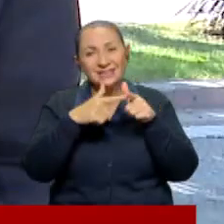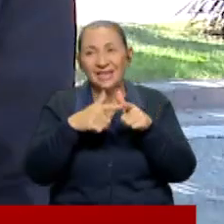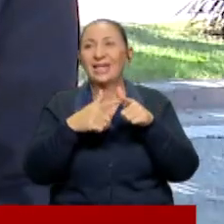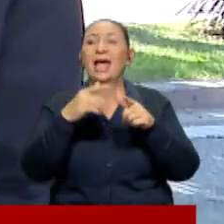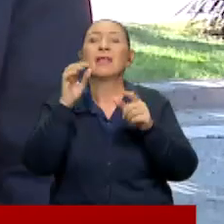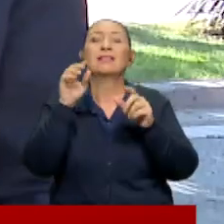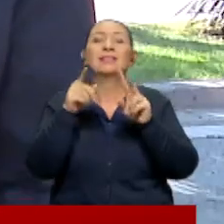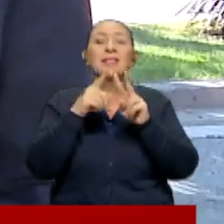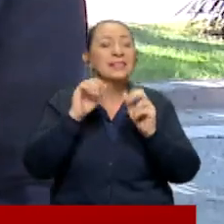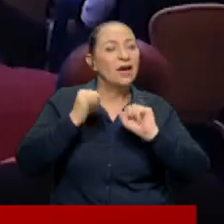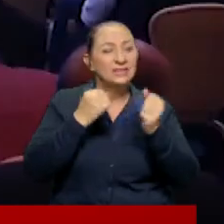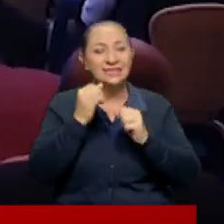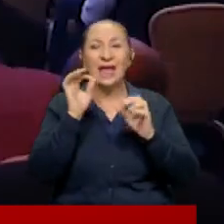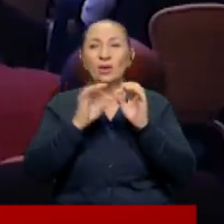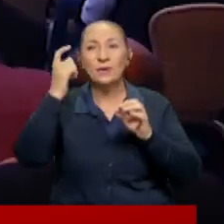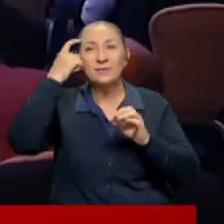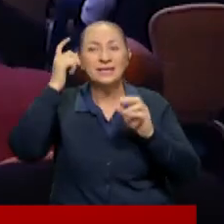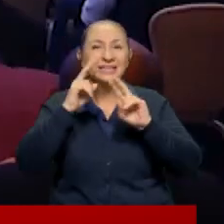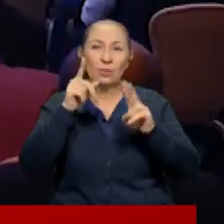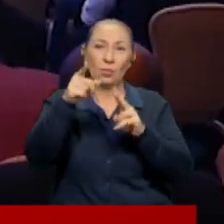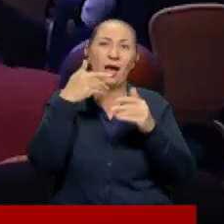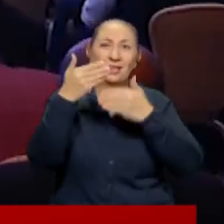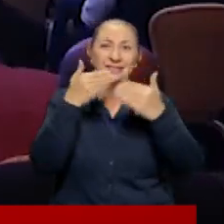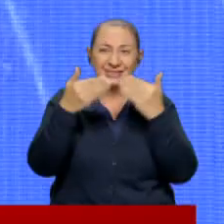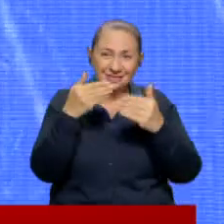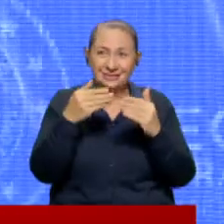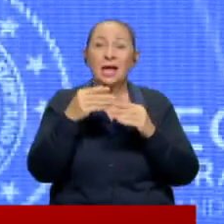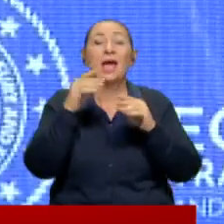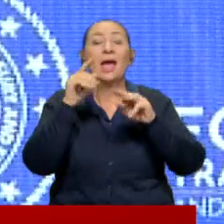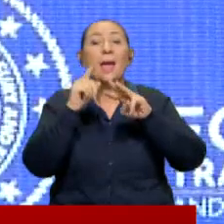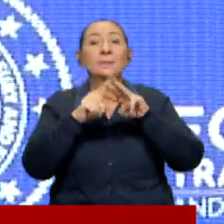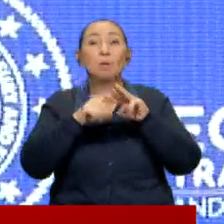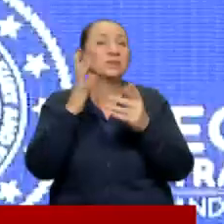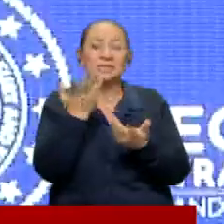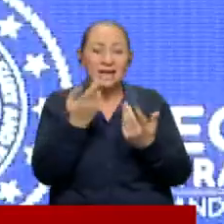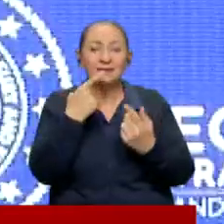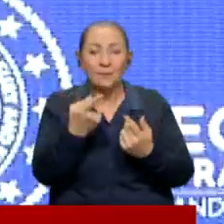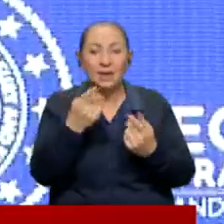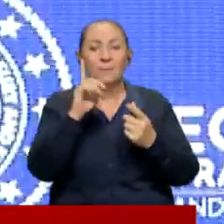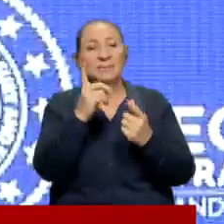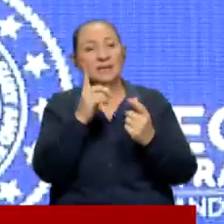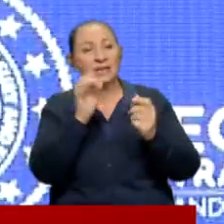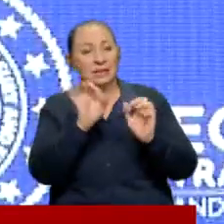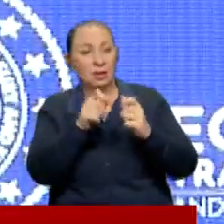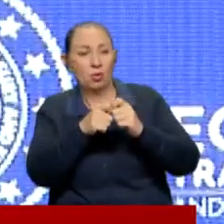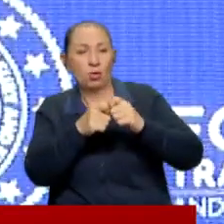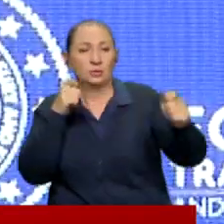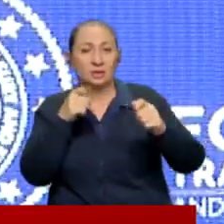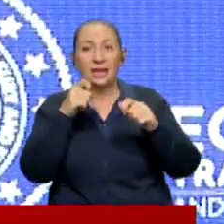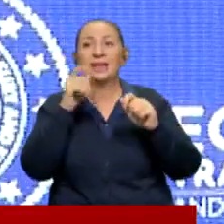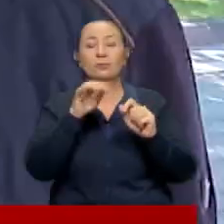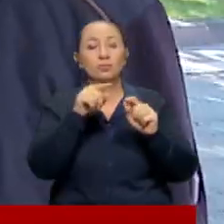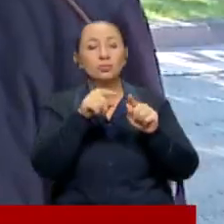nöroekonomi programının bir sonucudur. Neoklasik ekonomi düşüncesinden epistemolojik bir kopuşu temsil eden